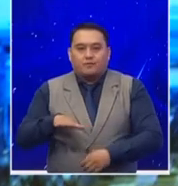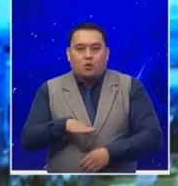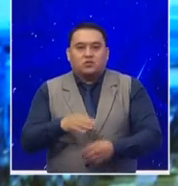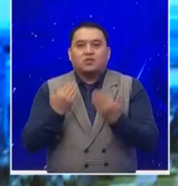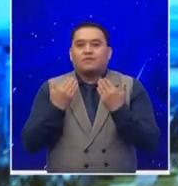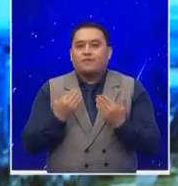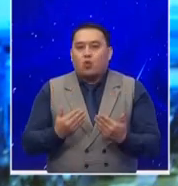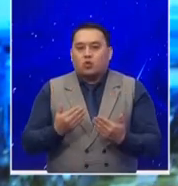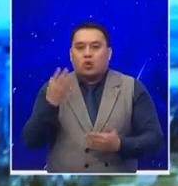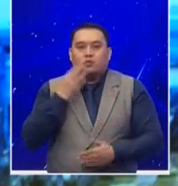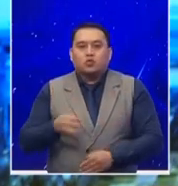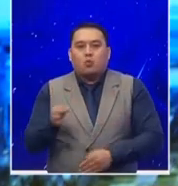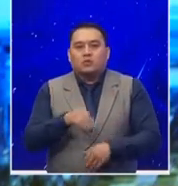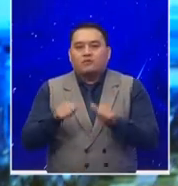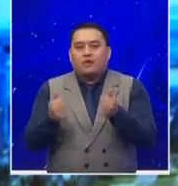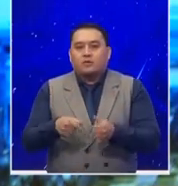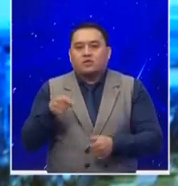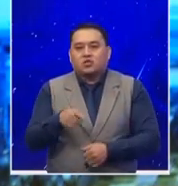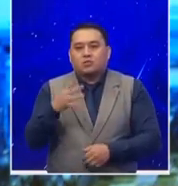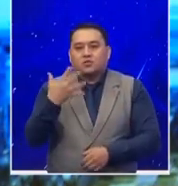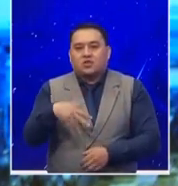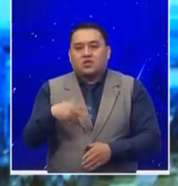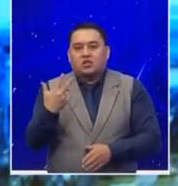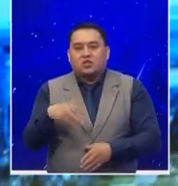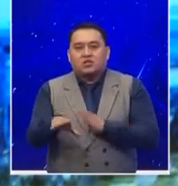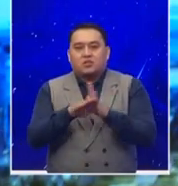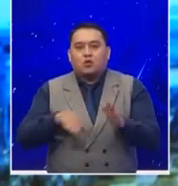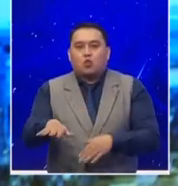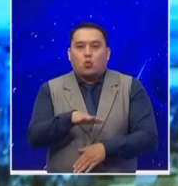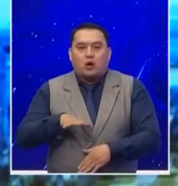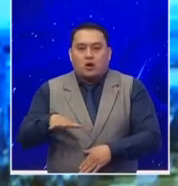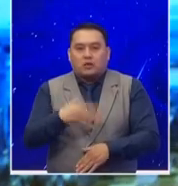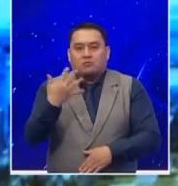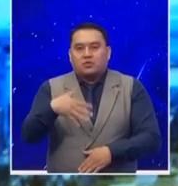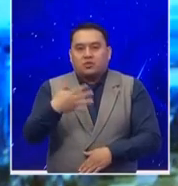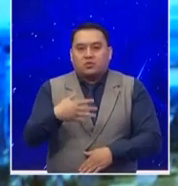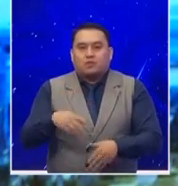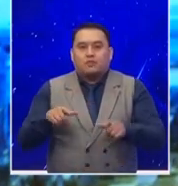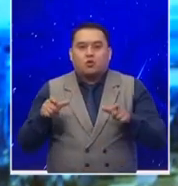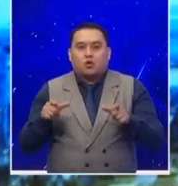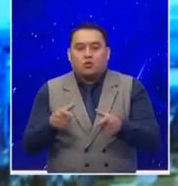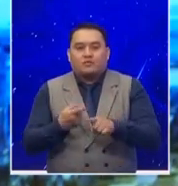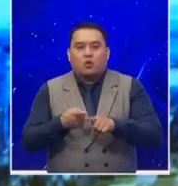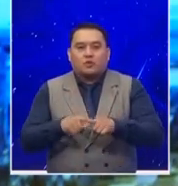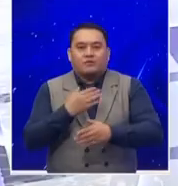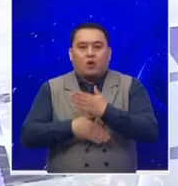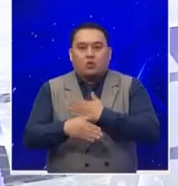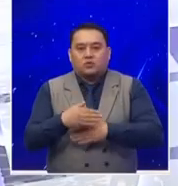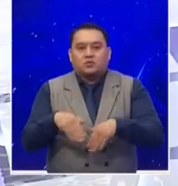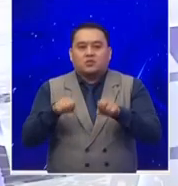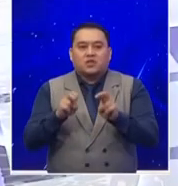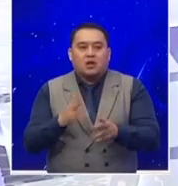Медиа. Сегодня в ЖТСУ сформировано 1053 избирательных участка, из них 50 с ограниченным доступом. В алгоритме